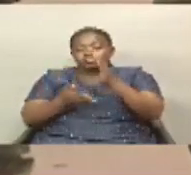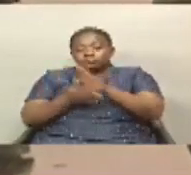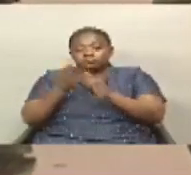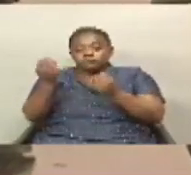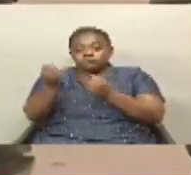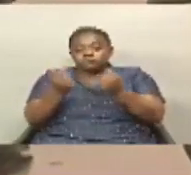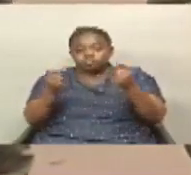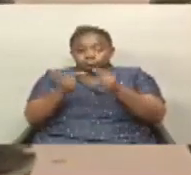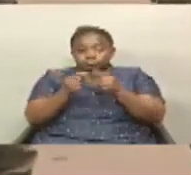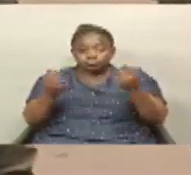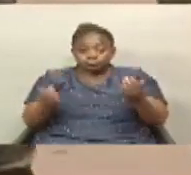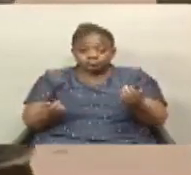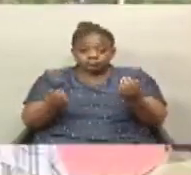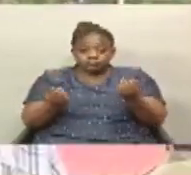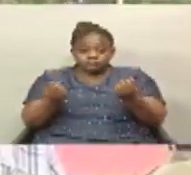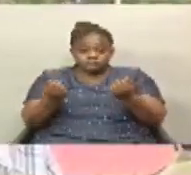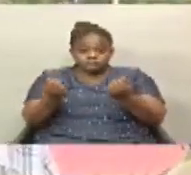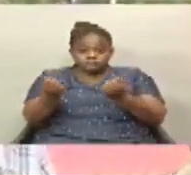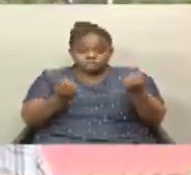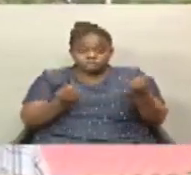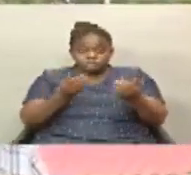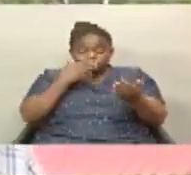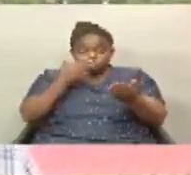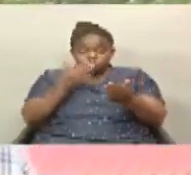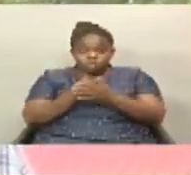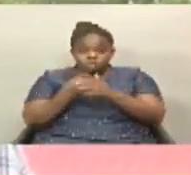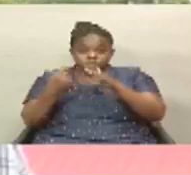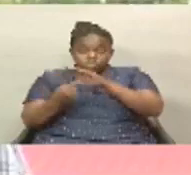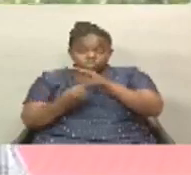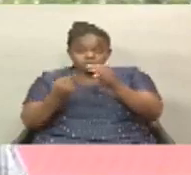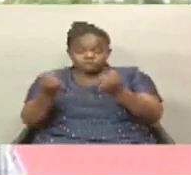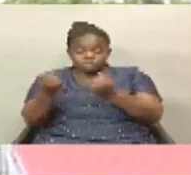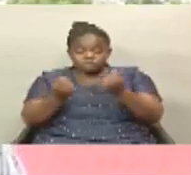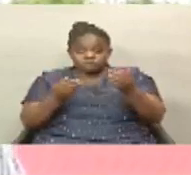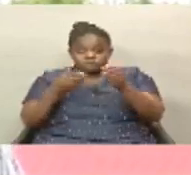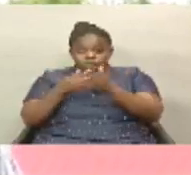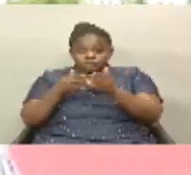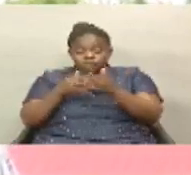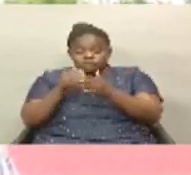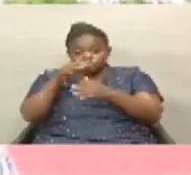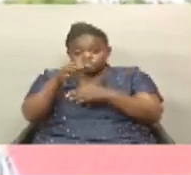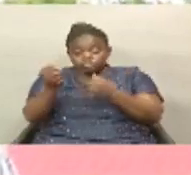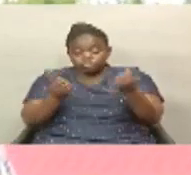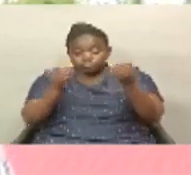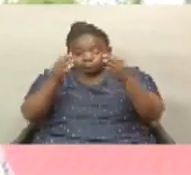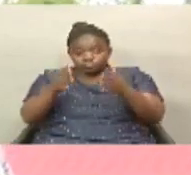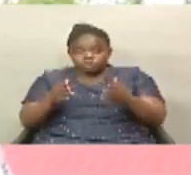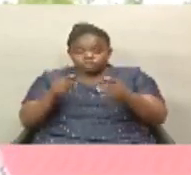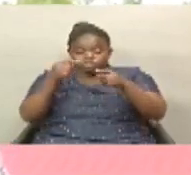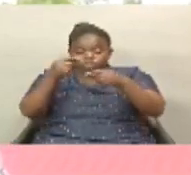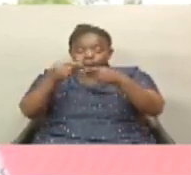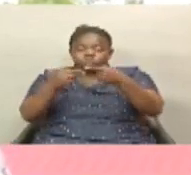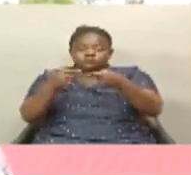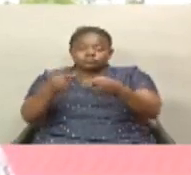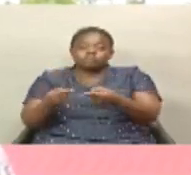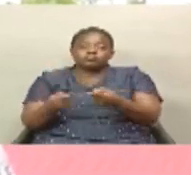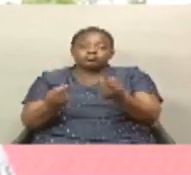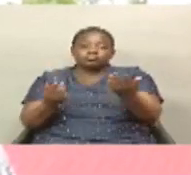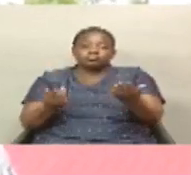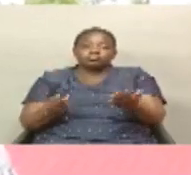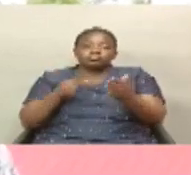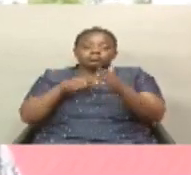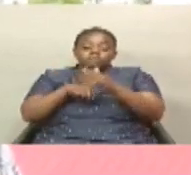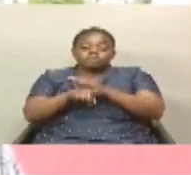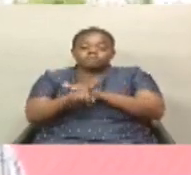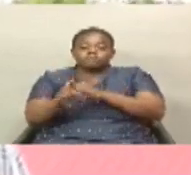n'emotoka kisuulirwa nti yabadde mu mbeera nnungi emotoka yalemeredde omugoba waayo neyeevuga nijja nitumira ekikomera neyita